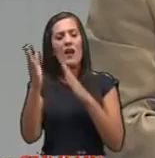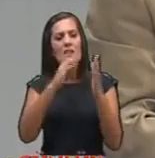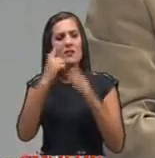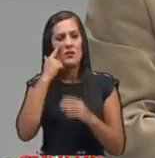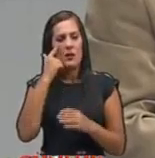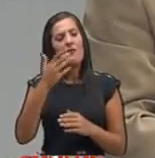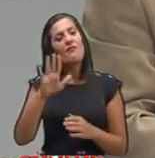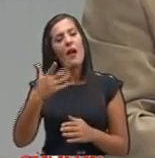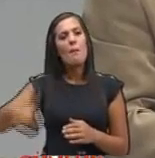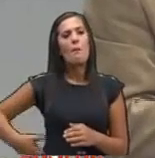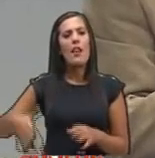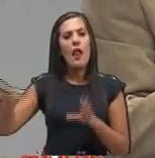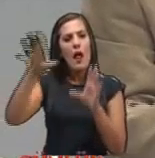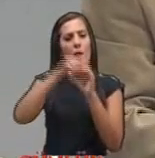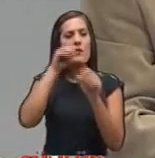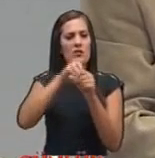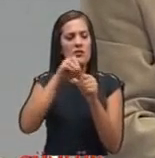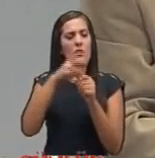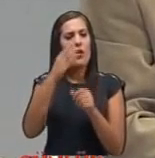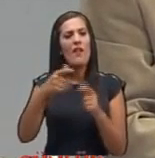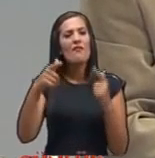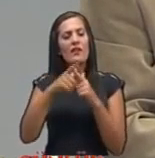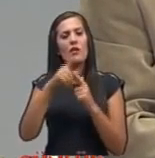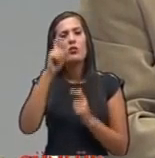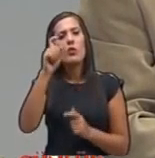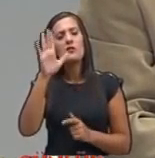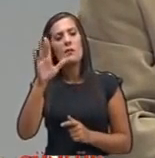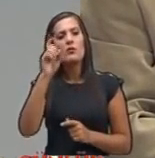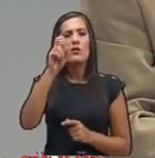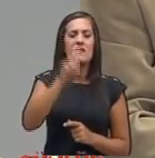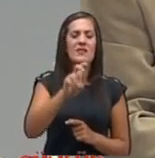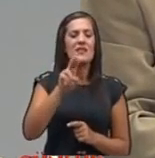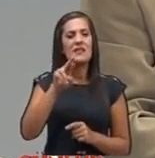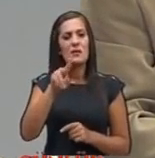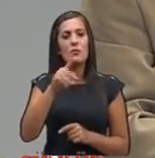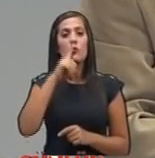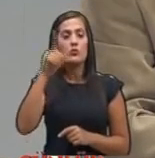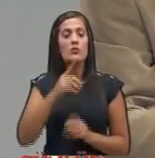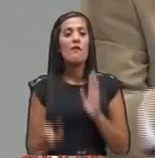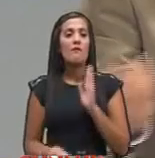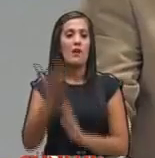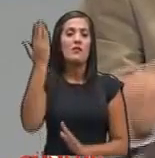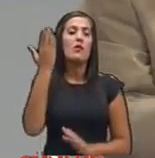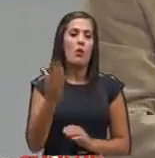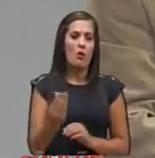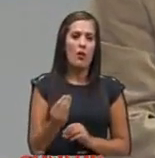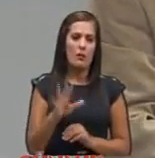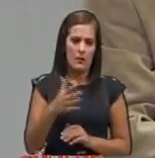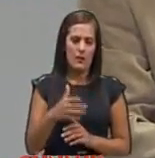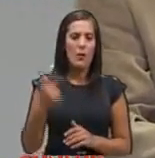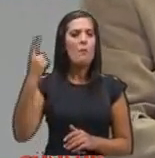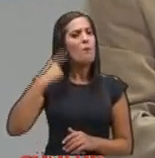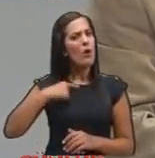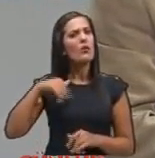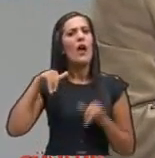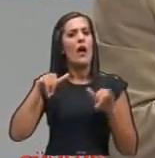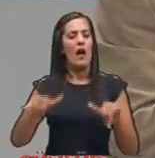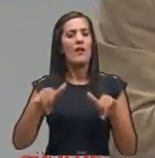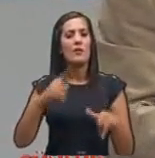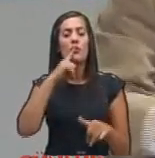belde genel olarak görülen fıtıkların 95-98 gibi çok büyük bir yüzdesini oluşturur. Boyunda da benzer